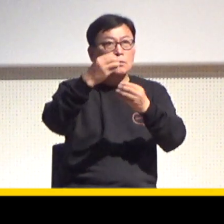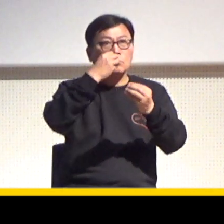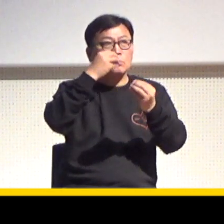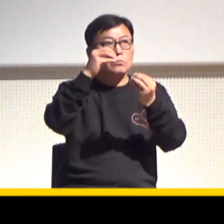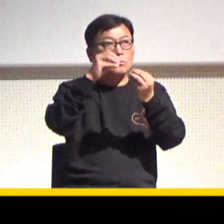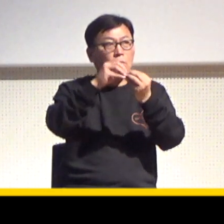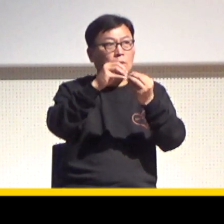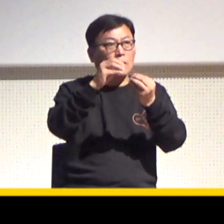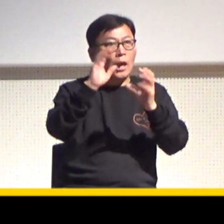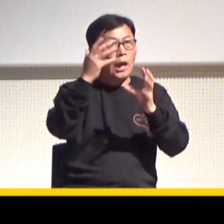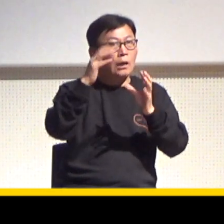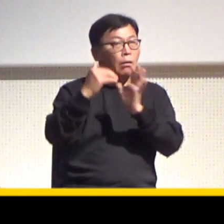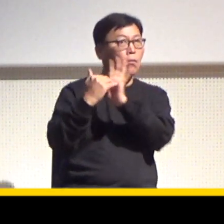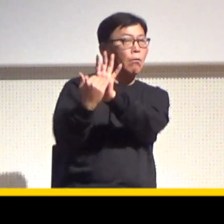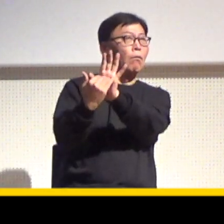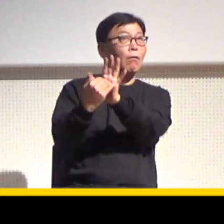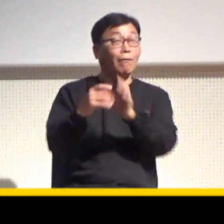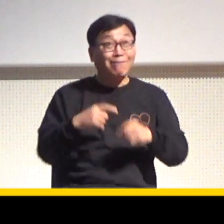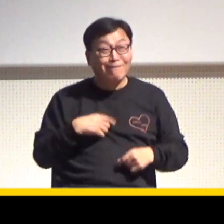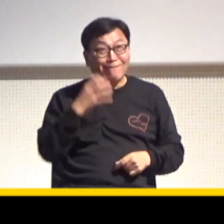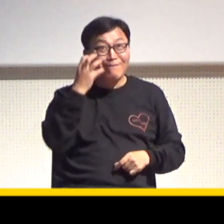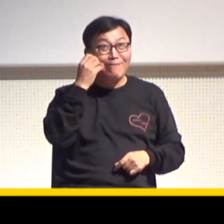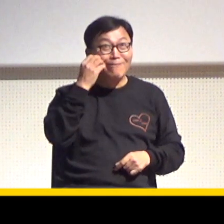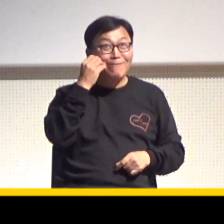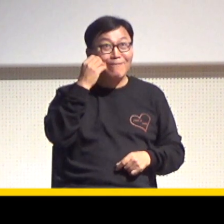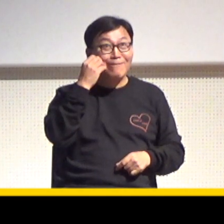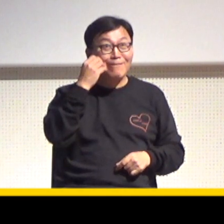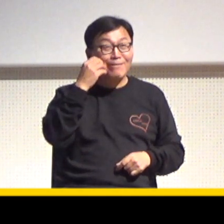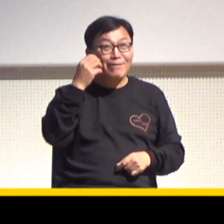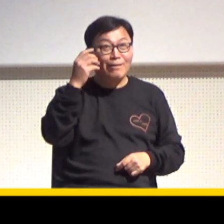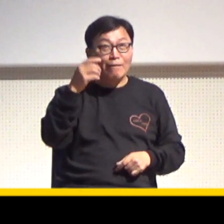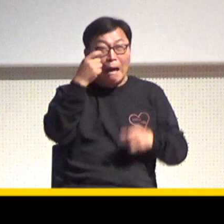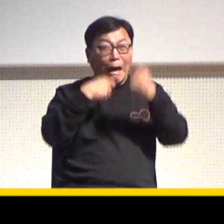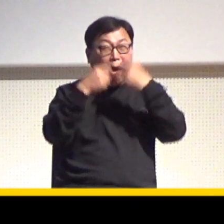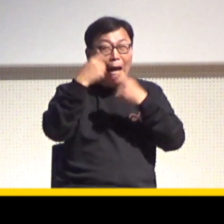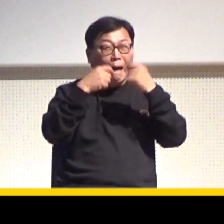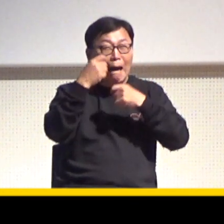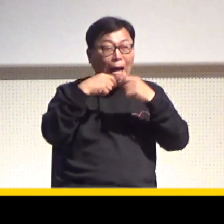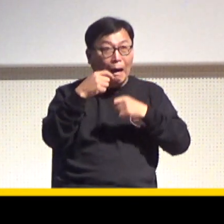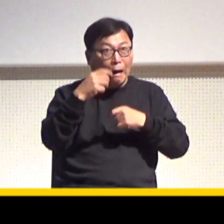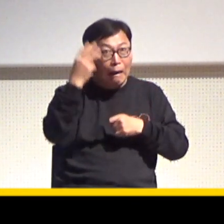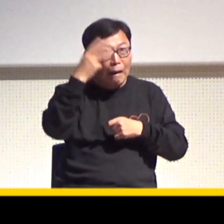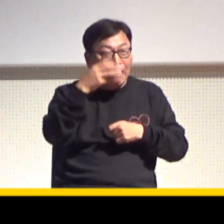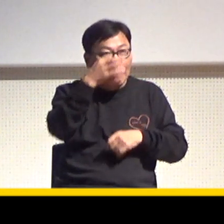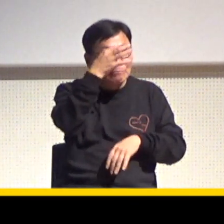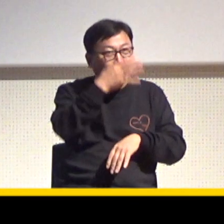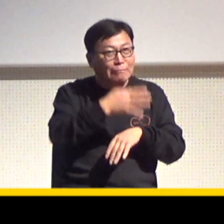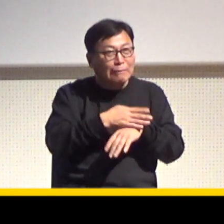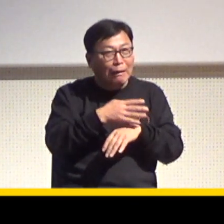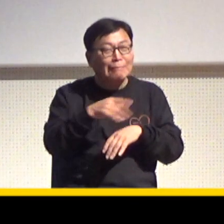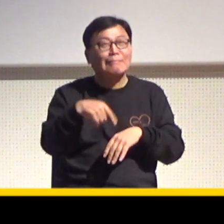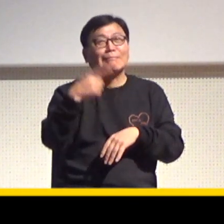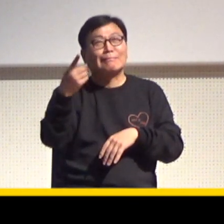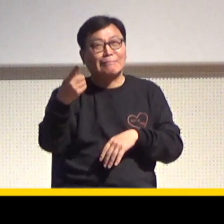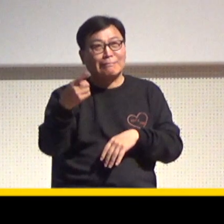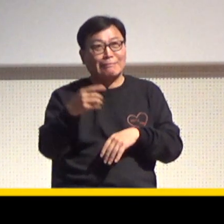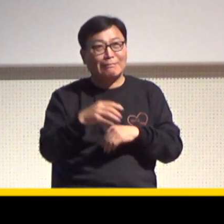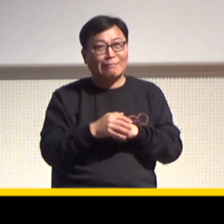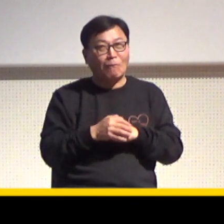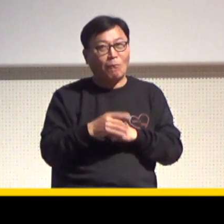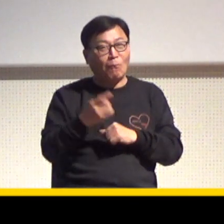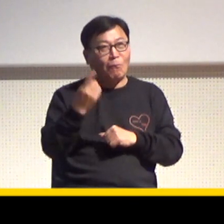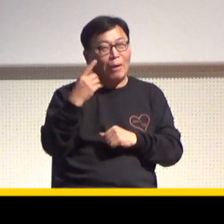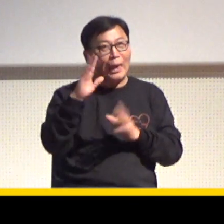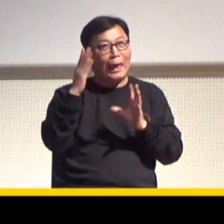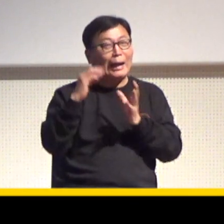하려고 했는데 아이가 거부를 하더라고요. 그런 경우가 놀라서 막 그렇죠. 우니까 교황님이 네. 미안 이렇게 하고 네, 다음 이렇게 가는 것도 봤는데